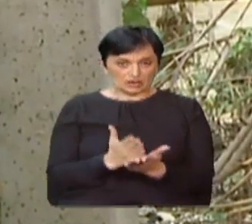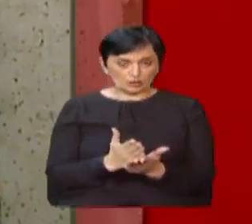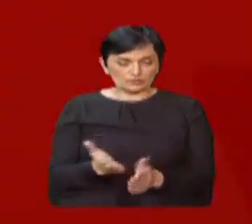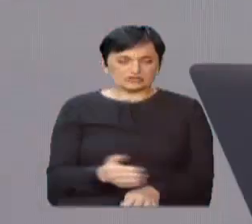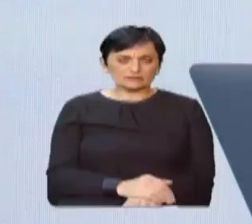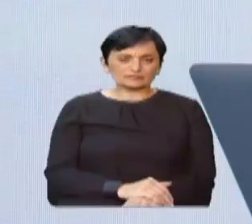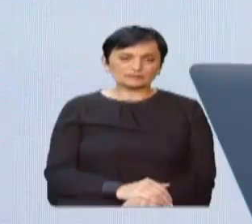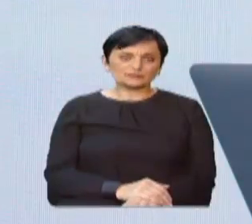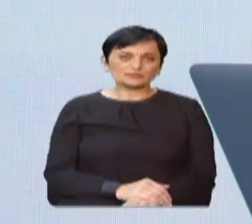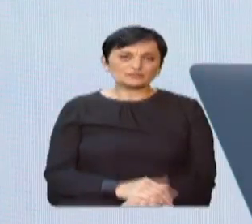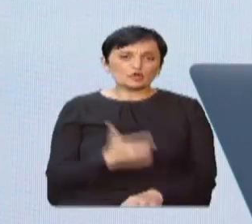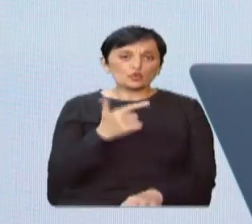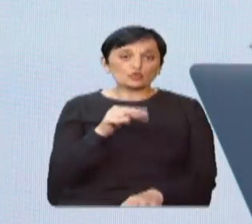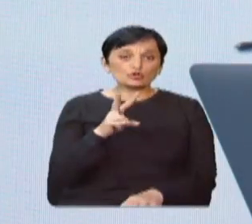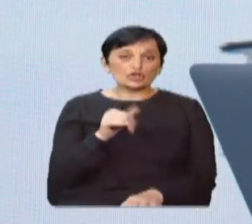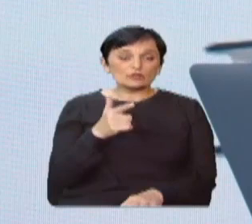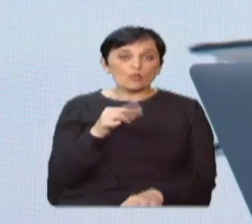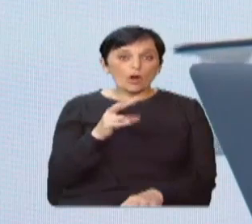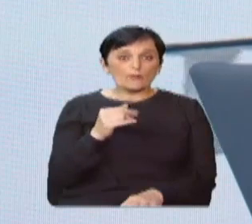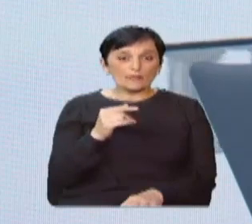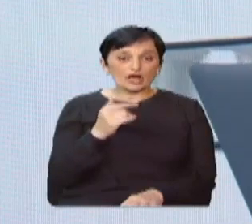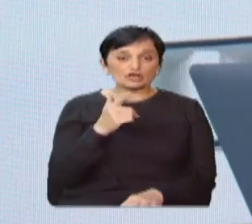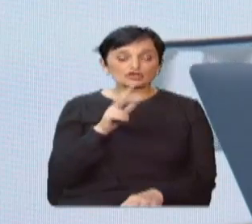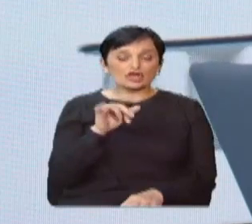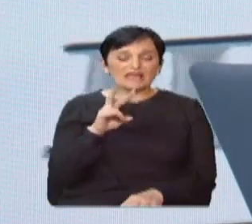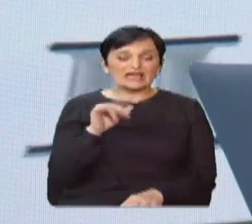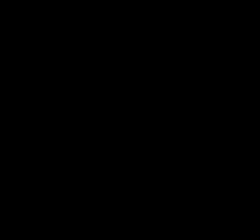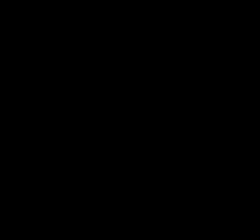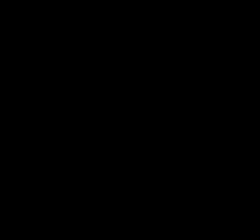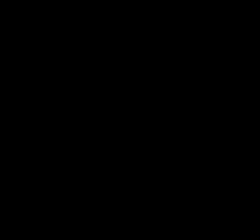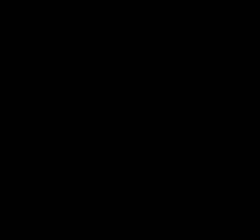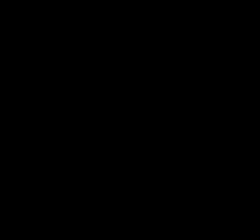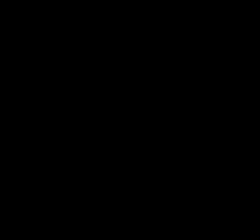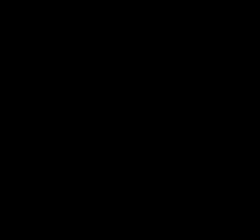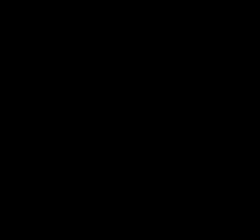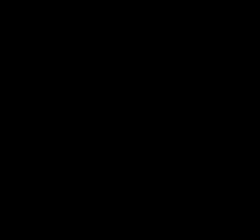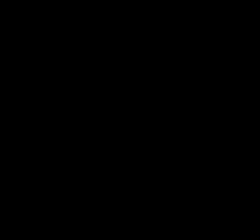გურჯაანიდან მოამბე რეგიონების ეთერში ჟანა დიდებაშვილი გვერდებოდა.